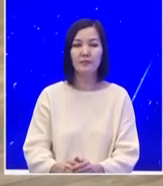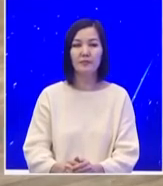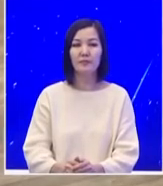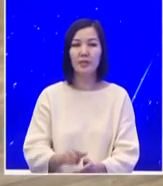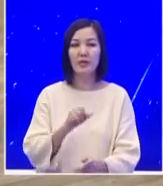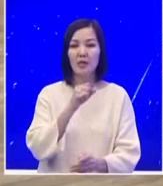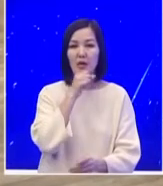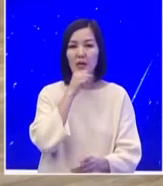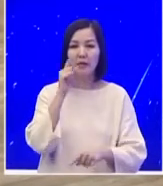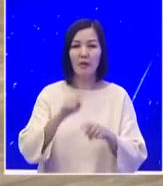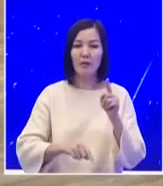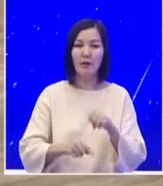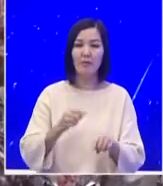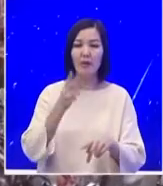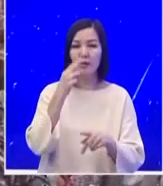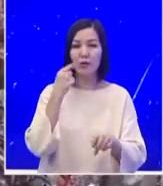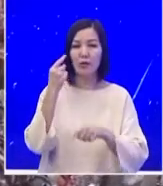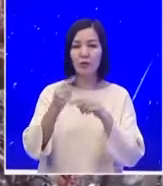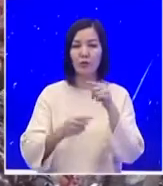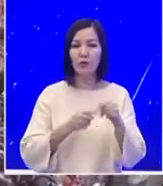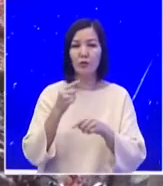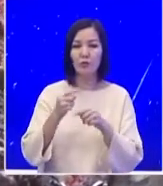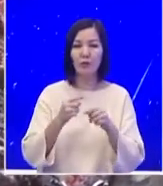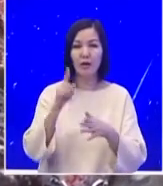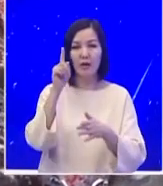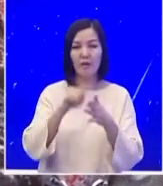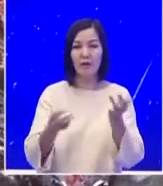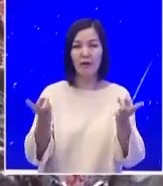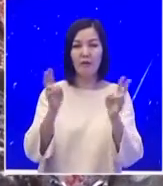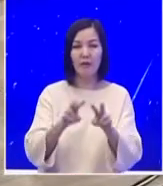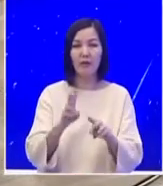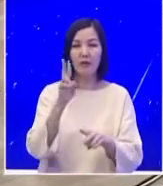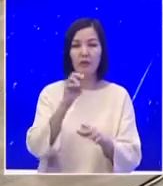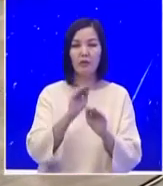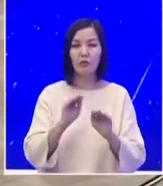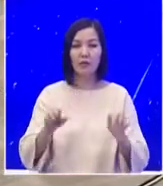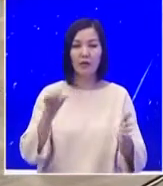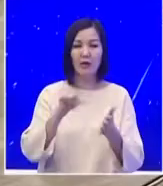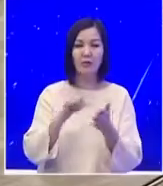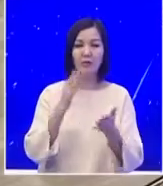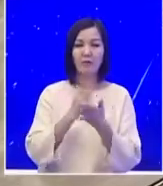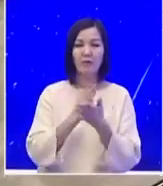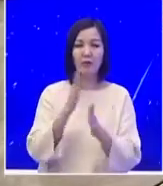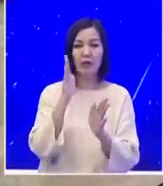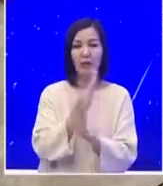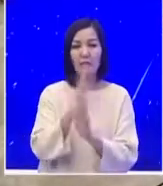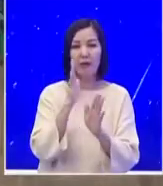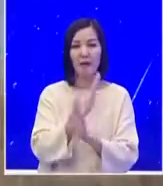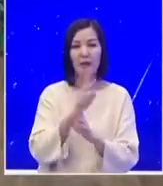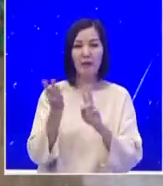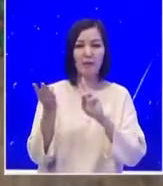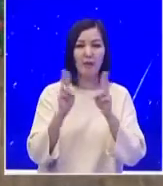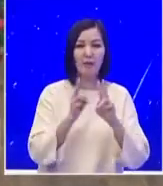Ата-баба дәстүрі ұрпақ аманат бағдарламасы аясында ұйымдастырылған байқауға 200-ге жуық оқушы қатысып отыр. Олар табиғат бейнесінде би